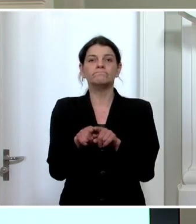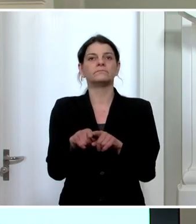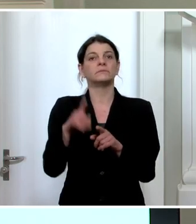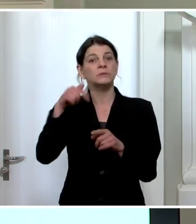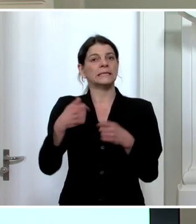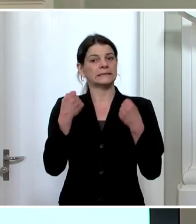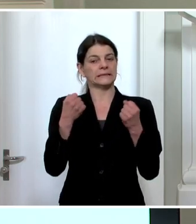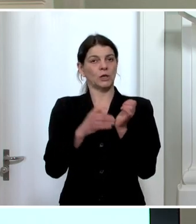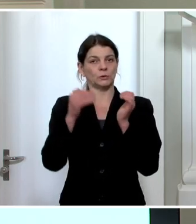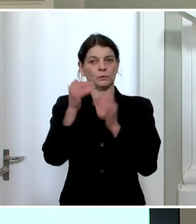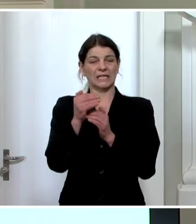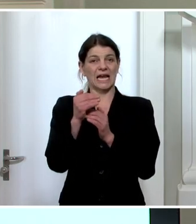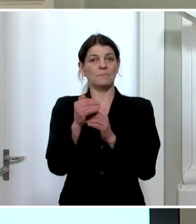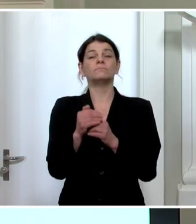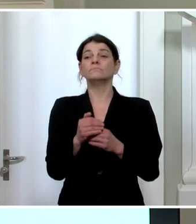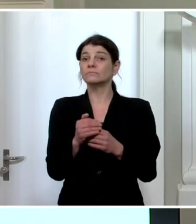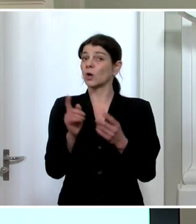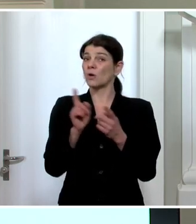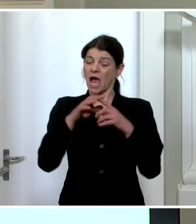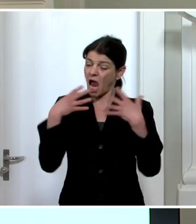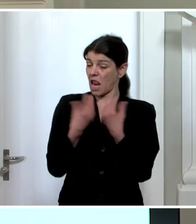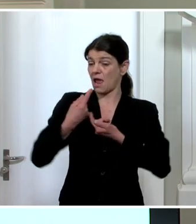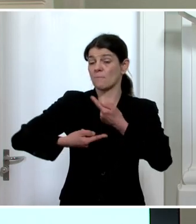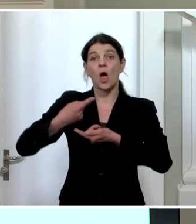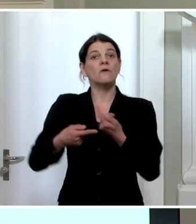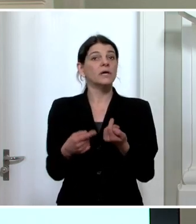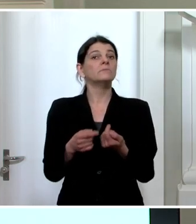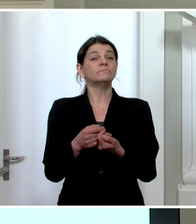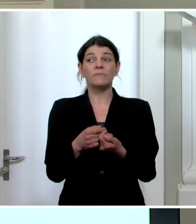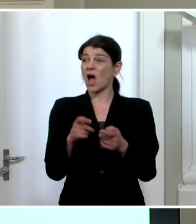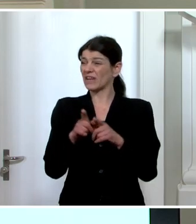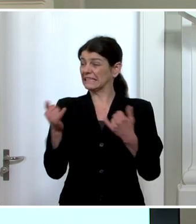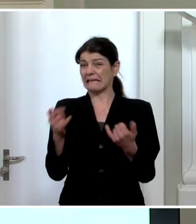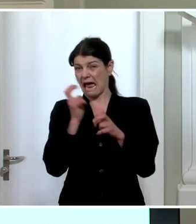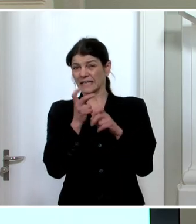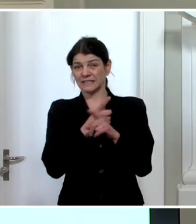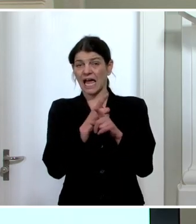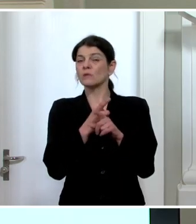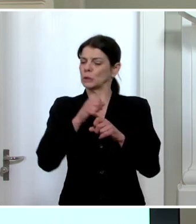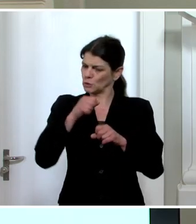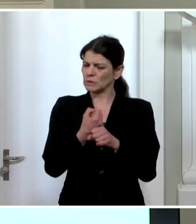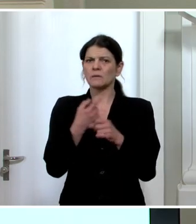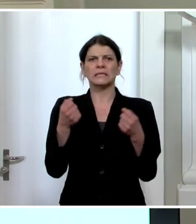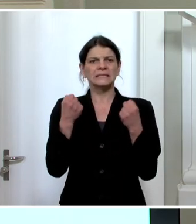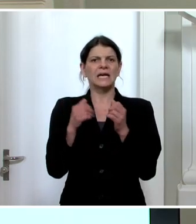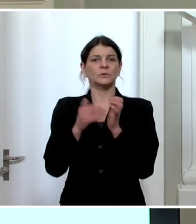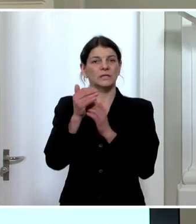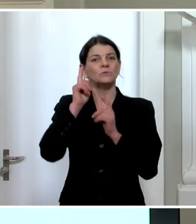Sicherheitssystem und die dazugehörenden Prozesse auch unter erschwerten Bedingungen funktionieren.